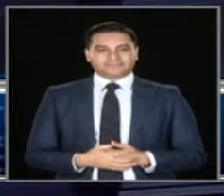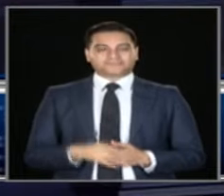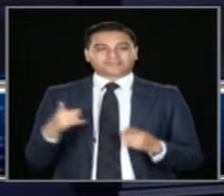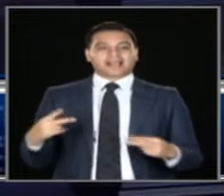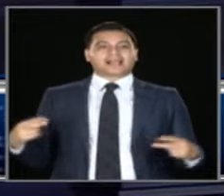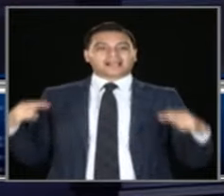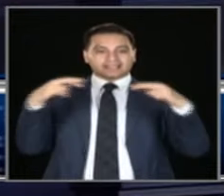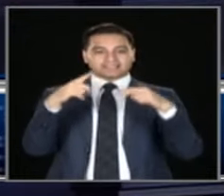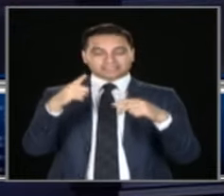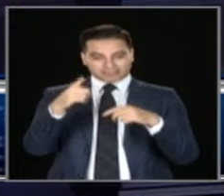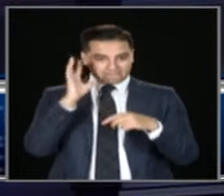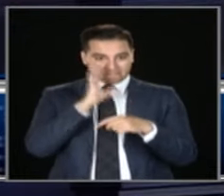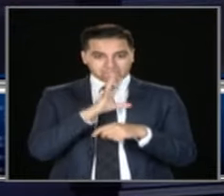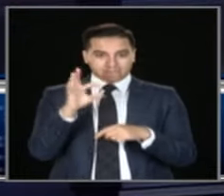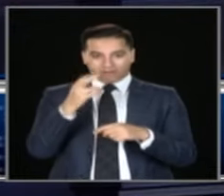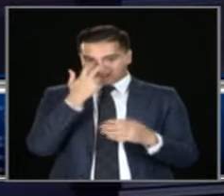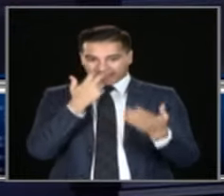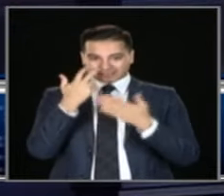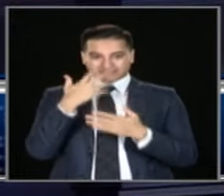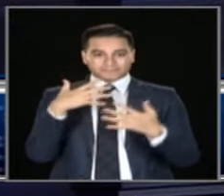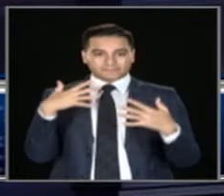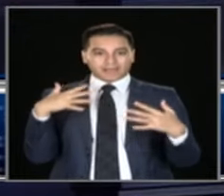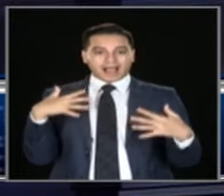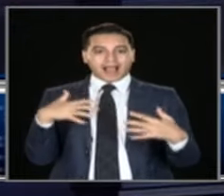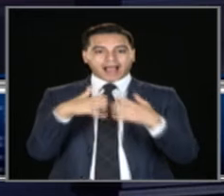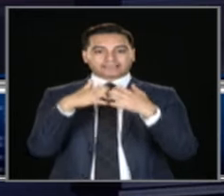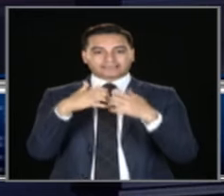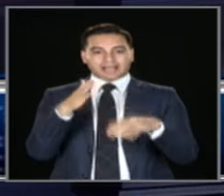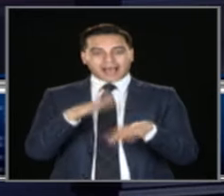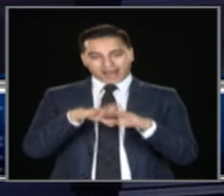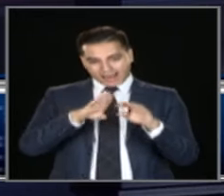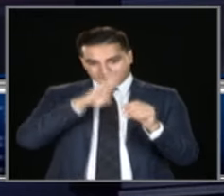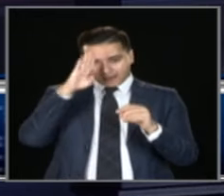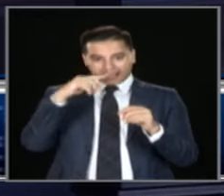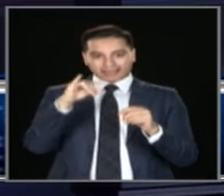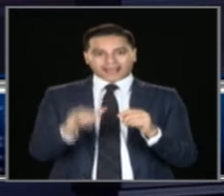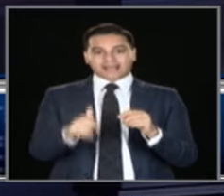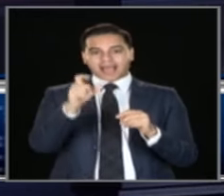الجسر ده شاهد على حادثة وفاة الأميرة ديانا.